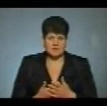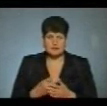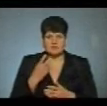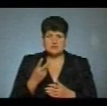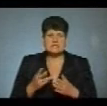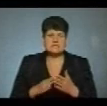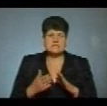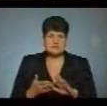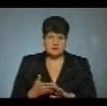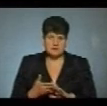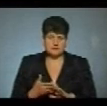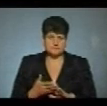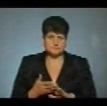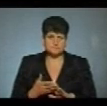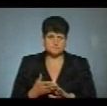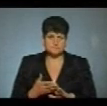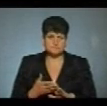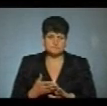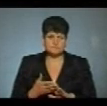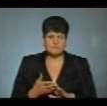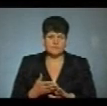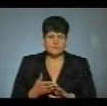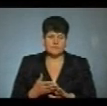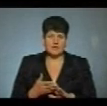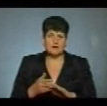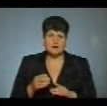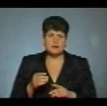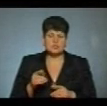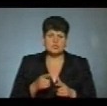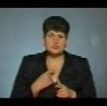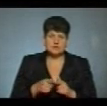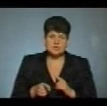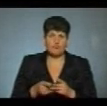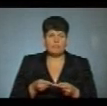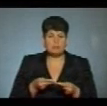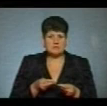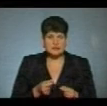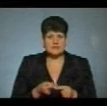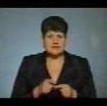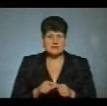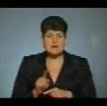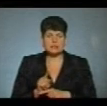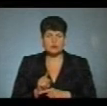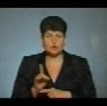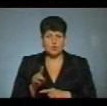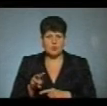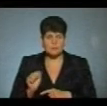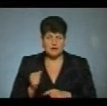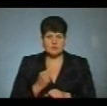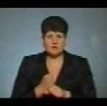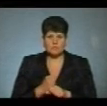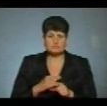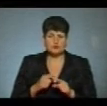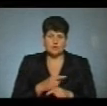стан коронавірусної атаки, чи вплине зараз ця норма на роботу швидкої